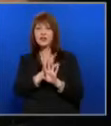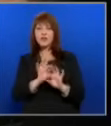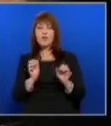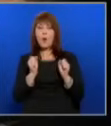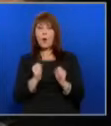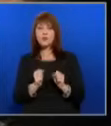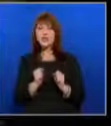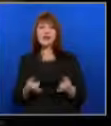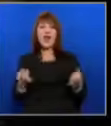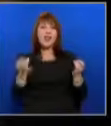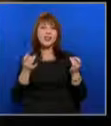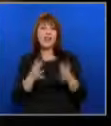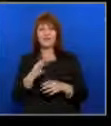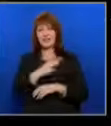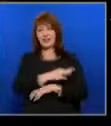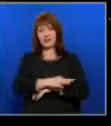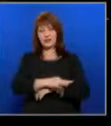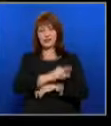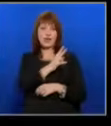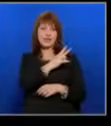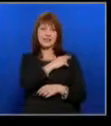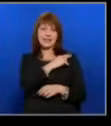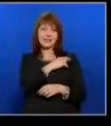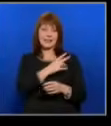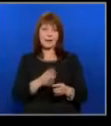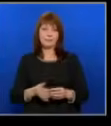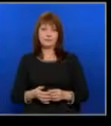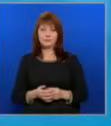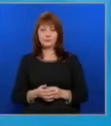очаквайки новата глава в историята на ЦСКА.